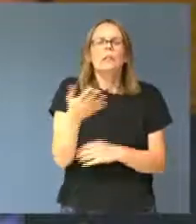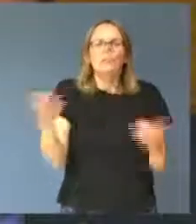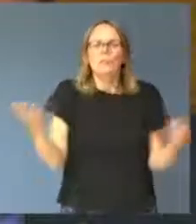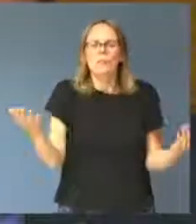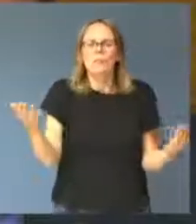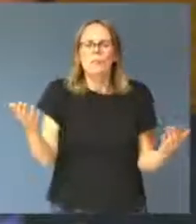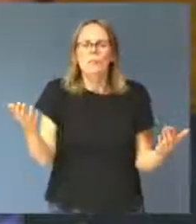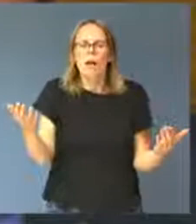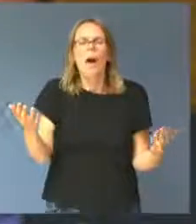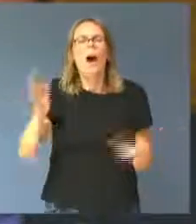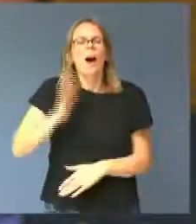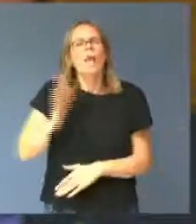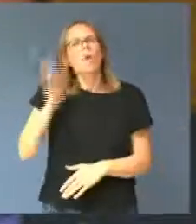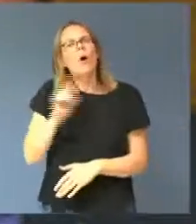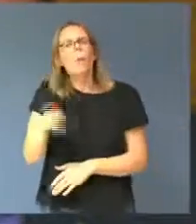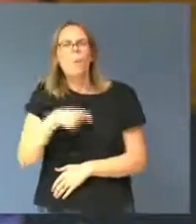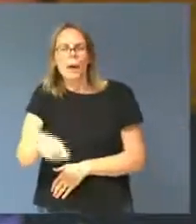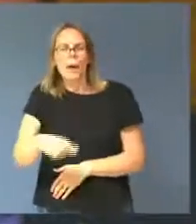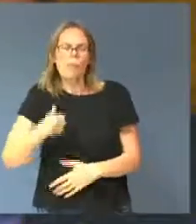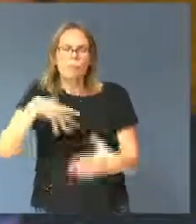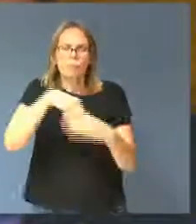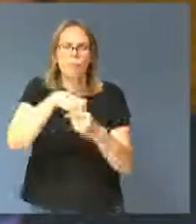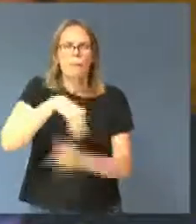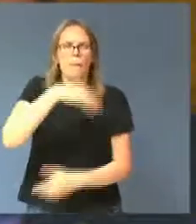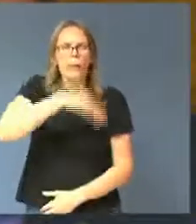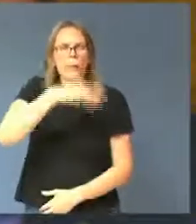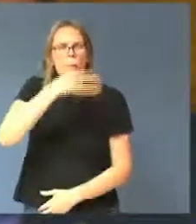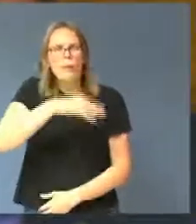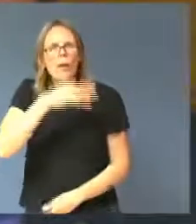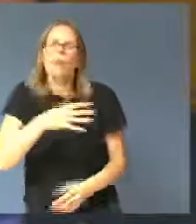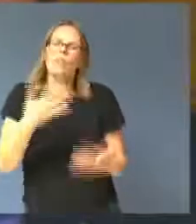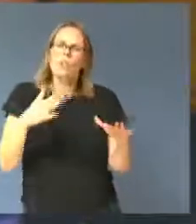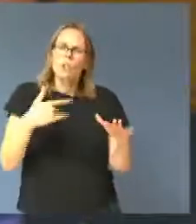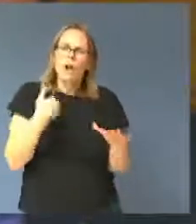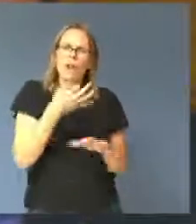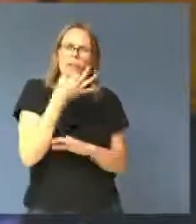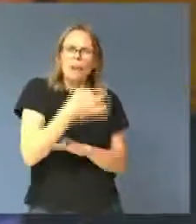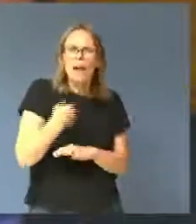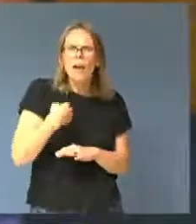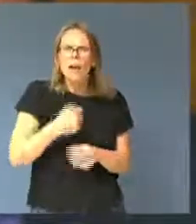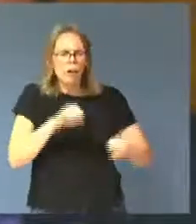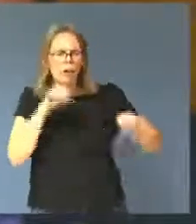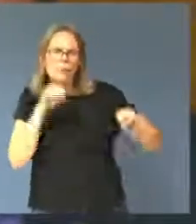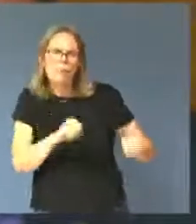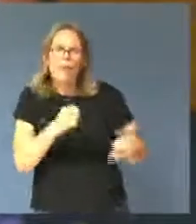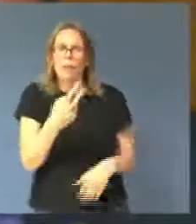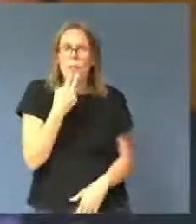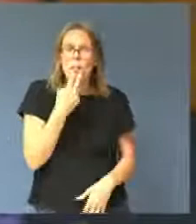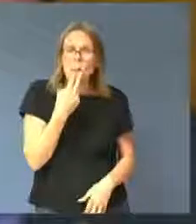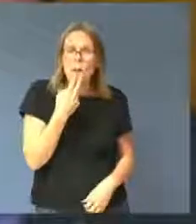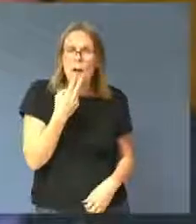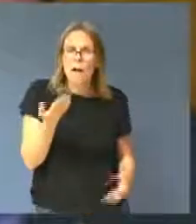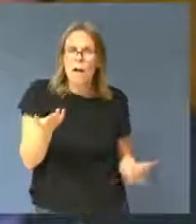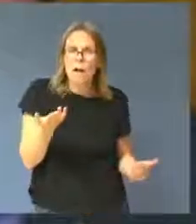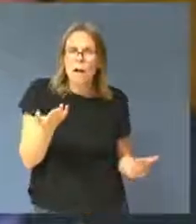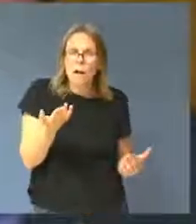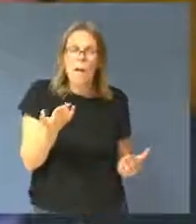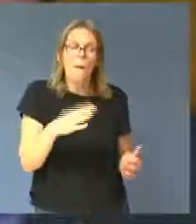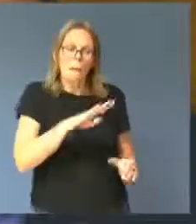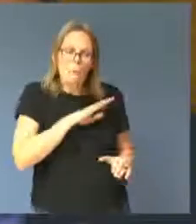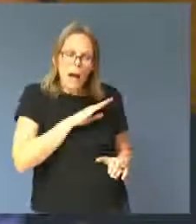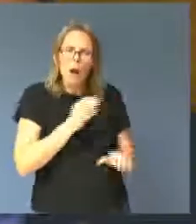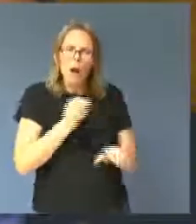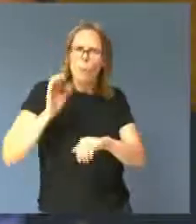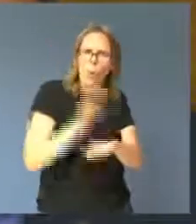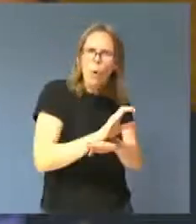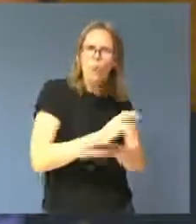j'étais parlementaire, notamment sur la consommation de tabac. Et il me dit, mais en luttant contre le tabac, on arrive à faire diminuer la consommation. Et